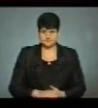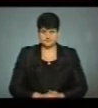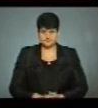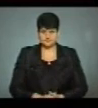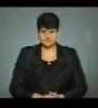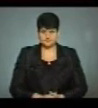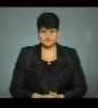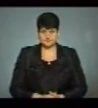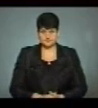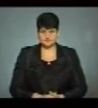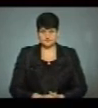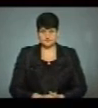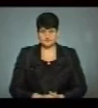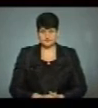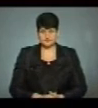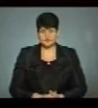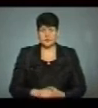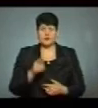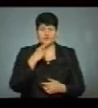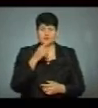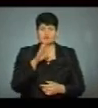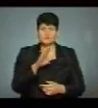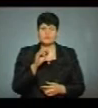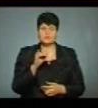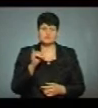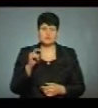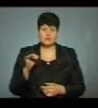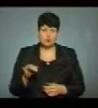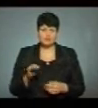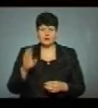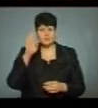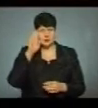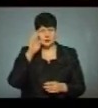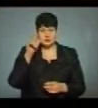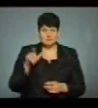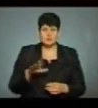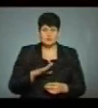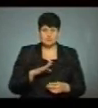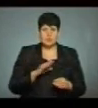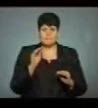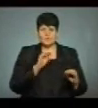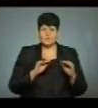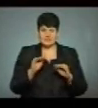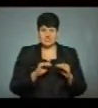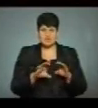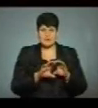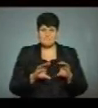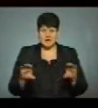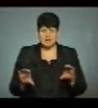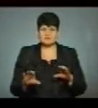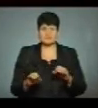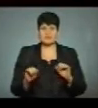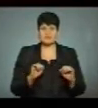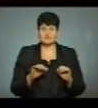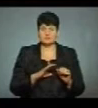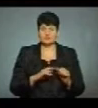розповість. За словами Володимира Гузенкова, загиблі були монтажниками зовнішніх мереж. З керівництва на місці 8 лютого